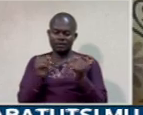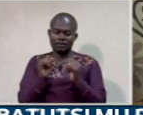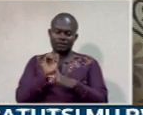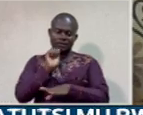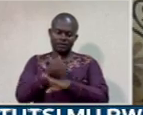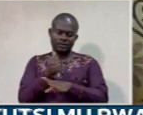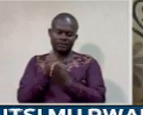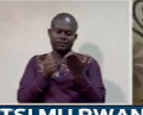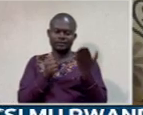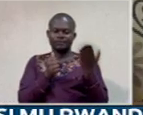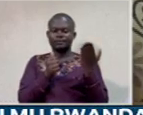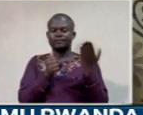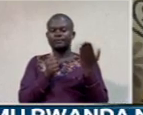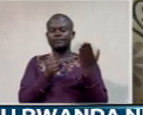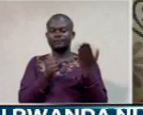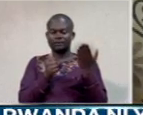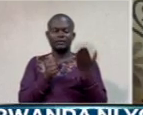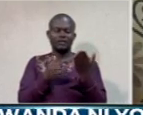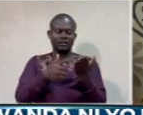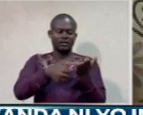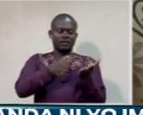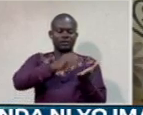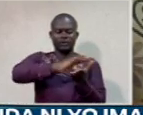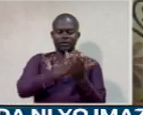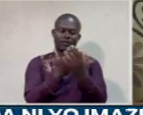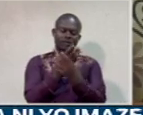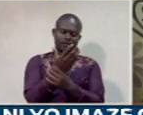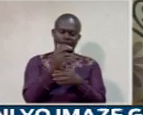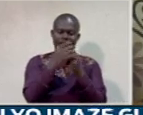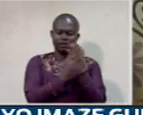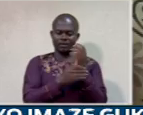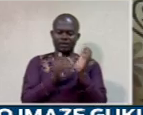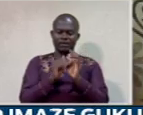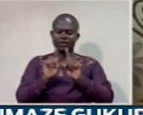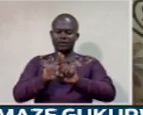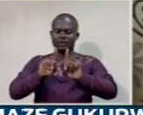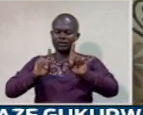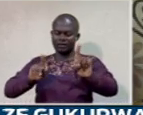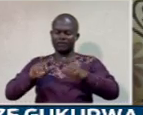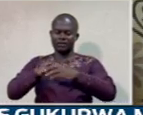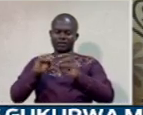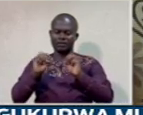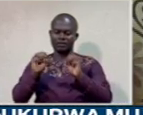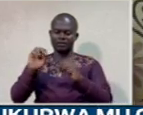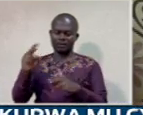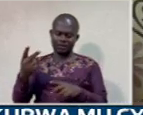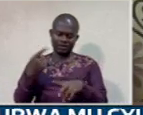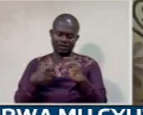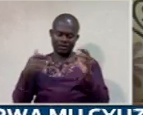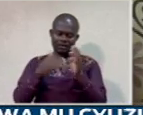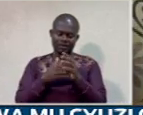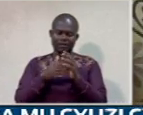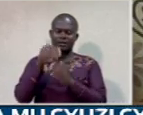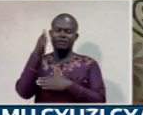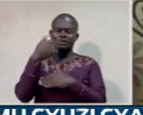gushyiraho hand sanitizers, gloves kugira ngo kandi duhana ya distance ya metero ebyiri kandi na